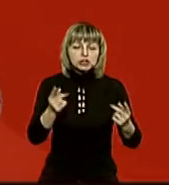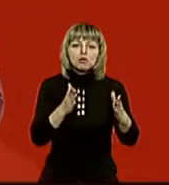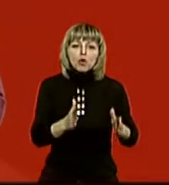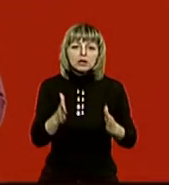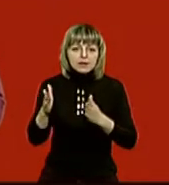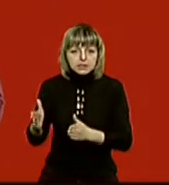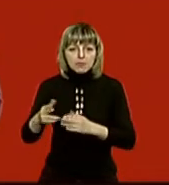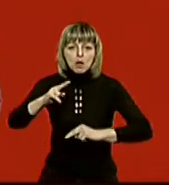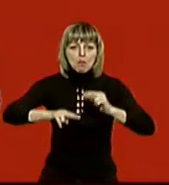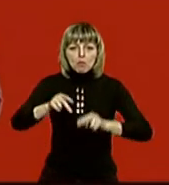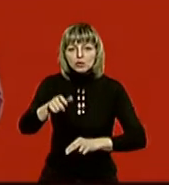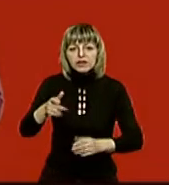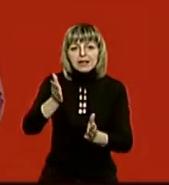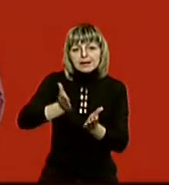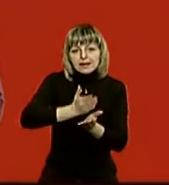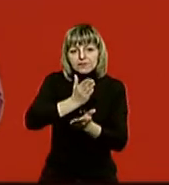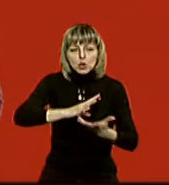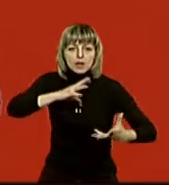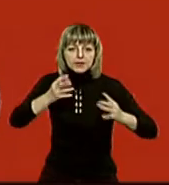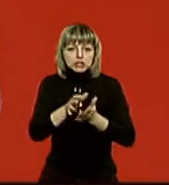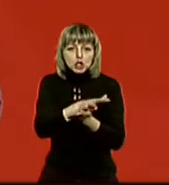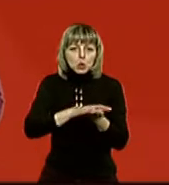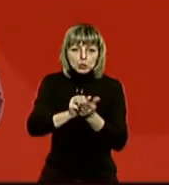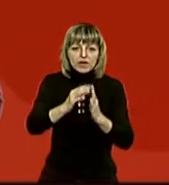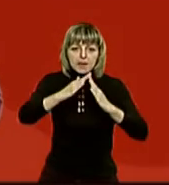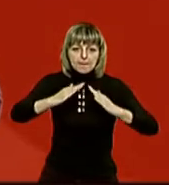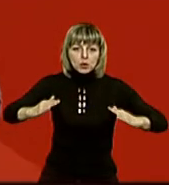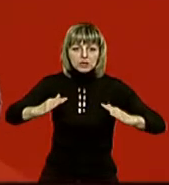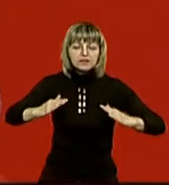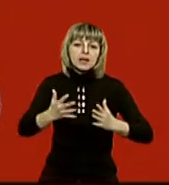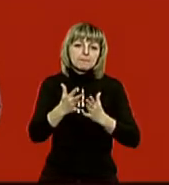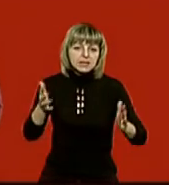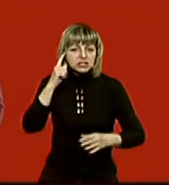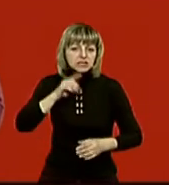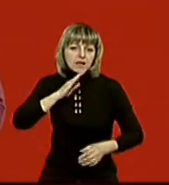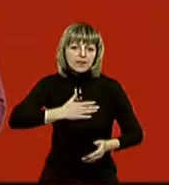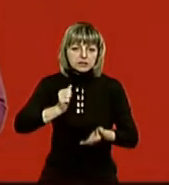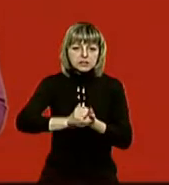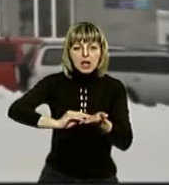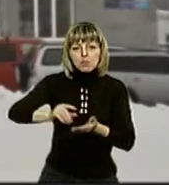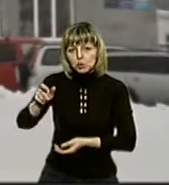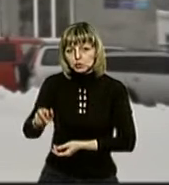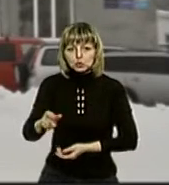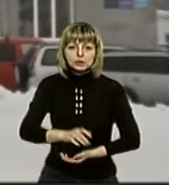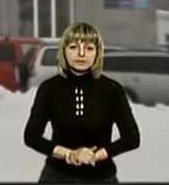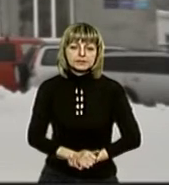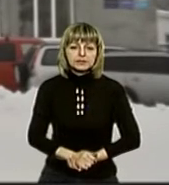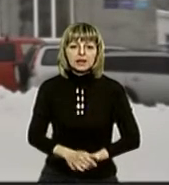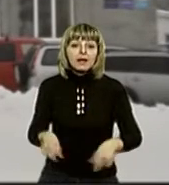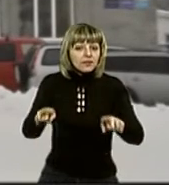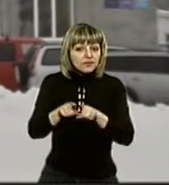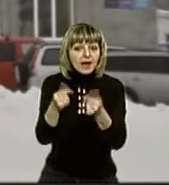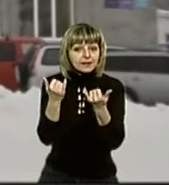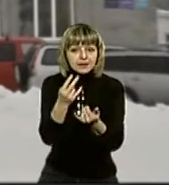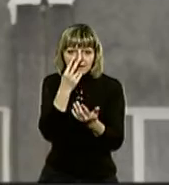режимі. Будівельники ліквідовували наслідки руйнування покрівлі. Більше знає Наталія Морозюк. Ось так